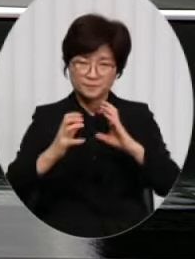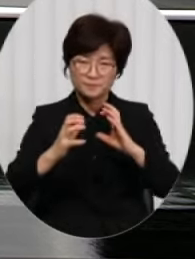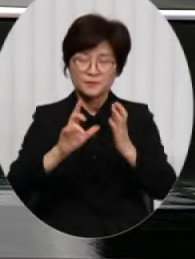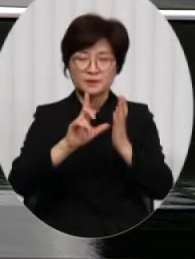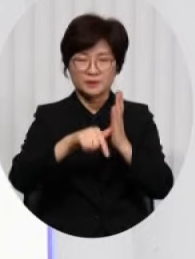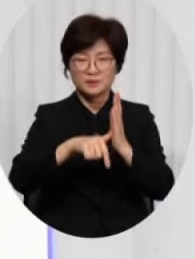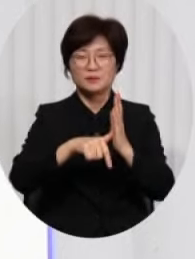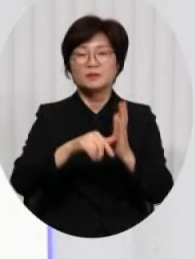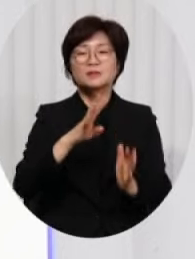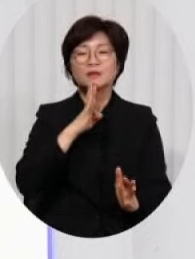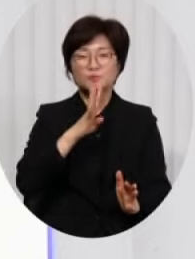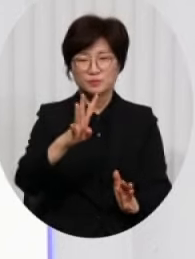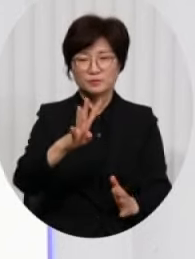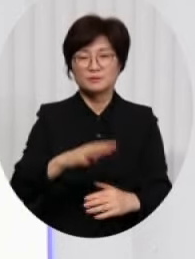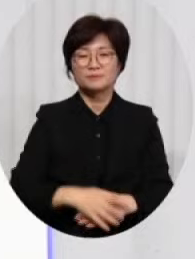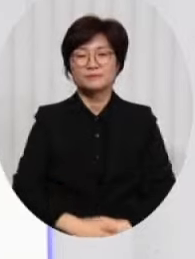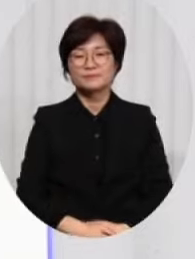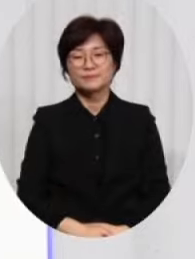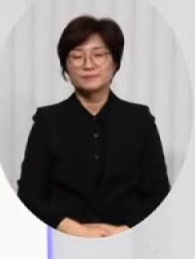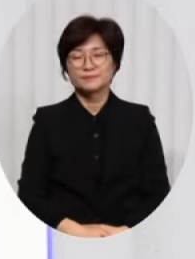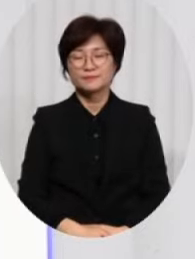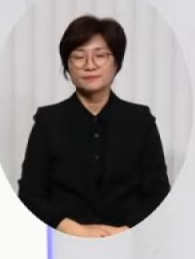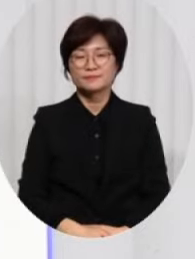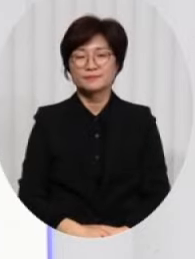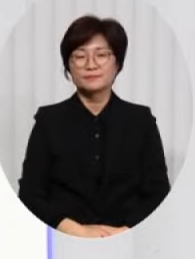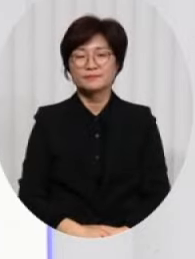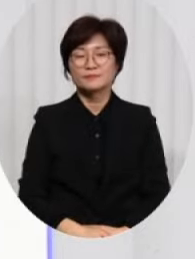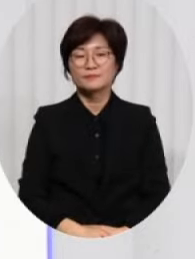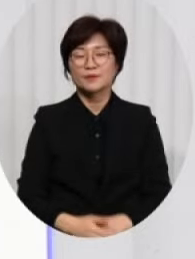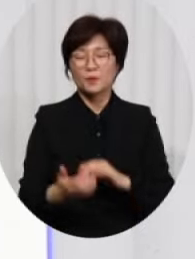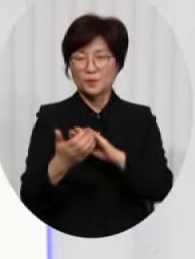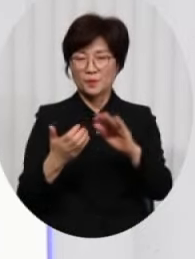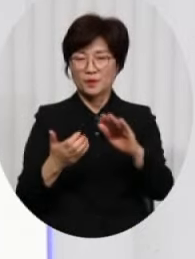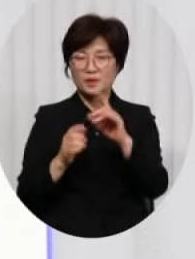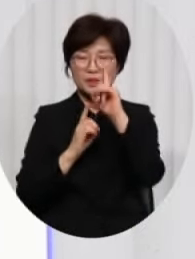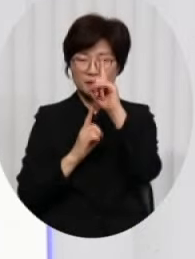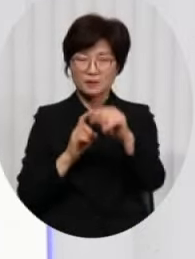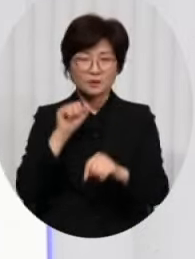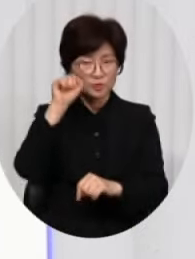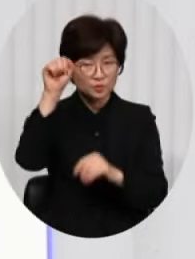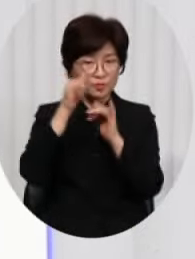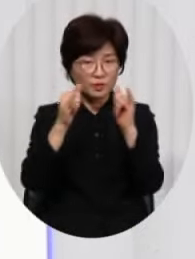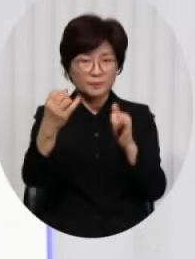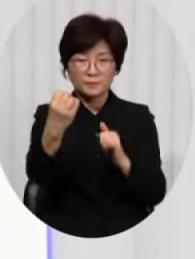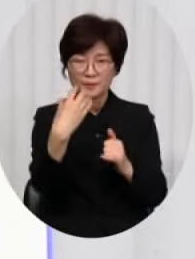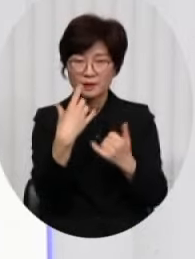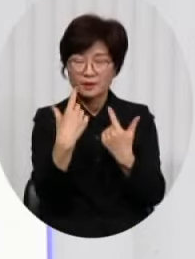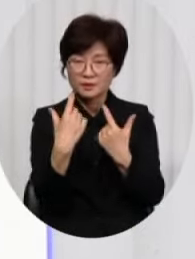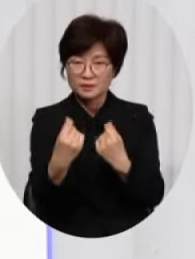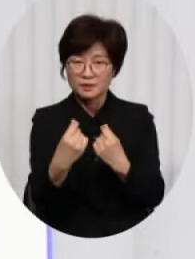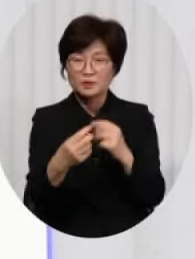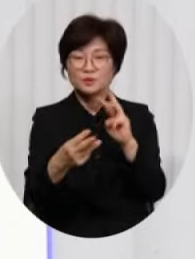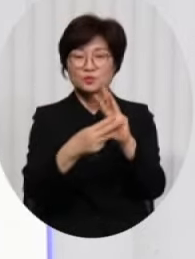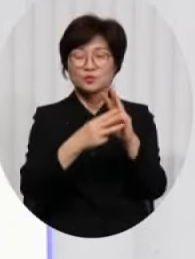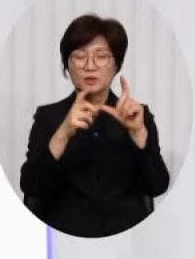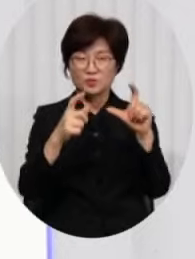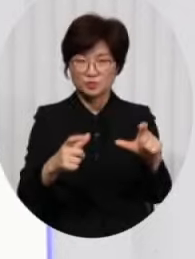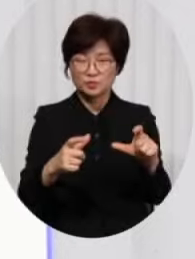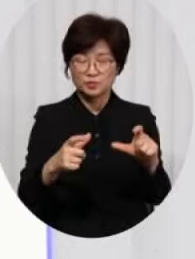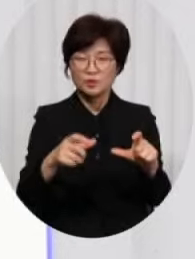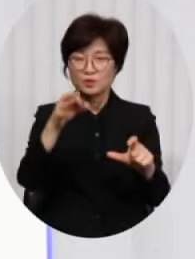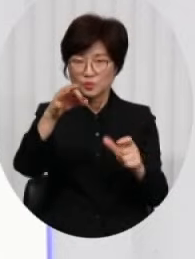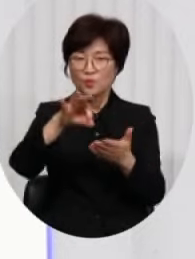4분입니다. 예, 우선 조금 전이 후보께서 말씀하신 것 중에 이제 중랑구와